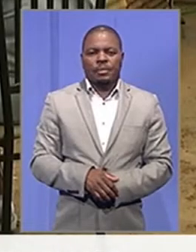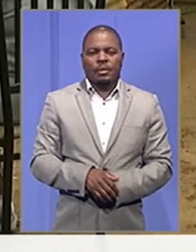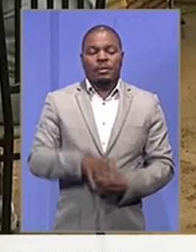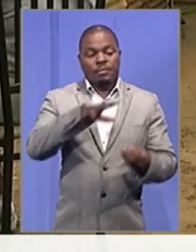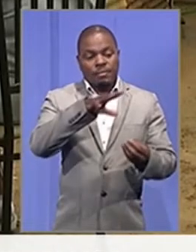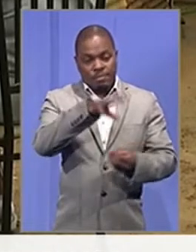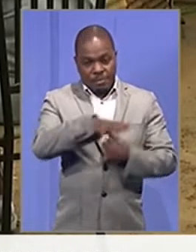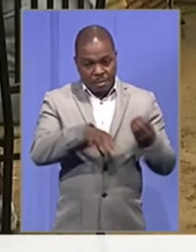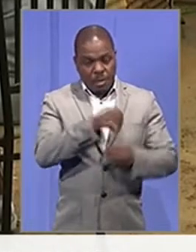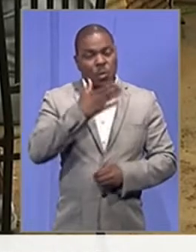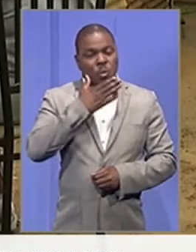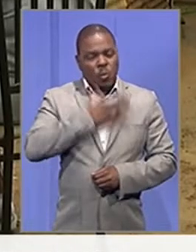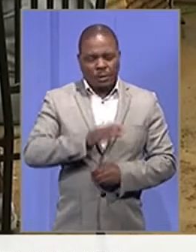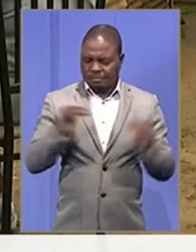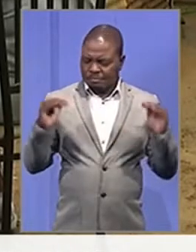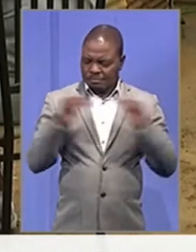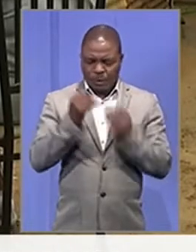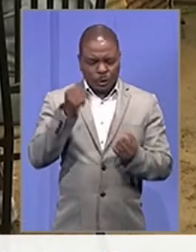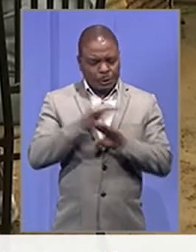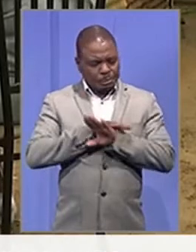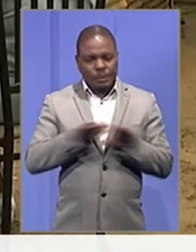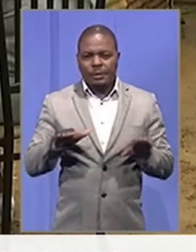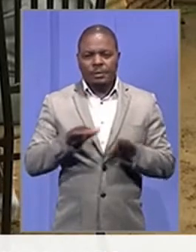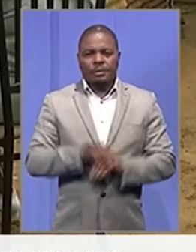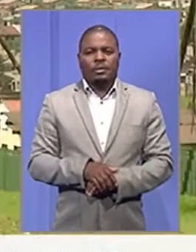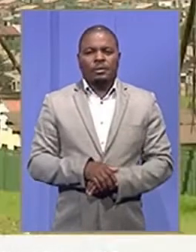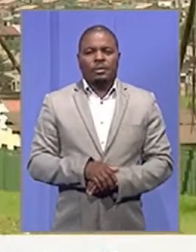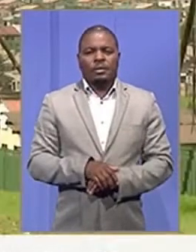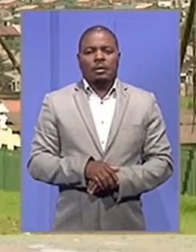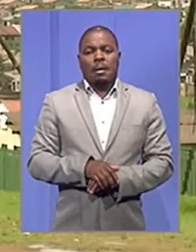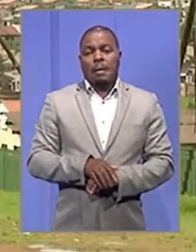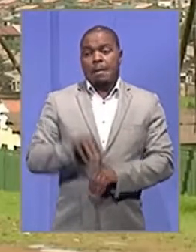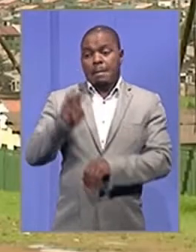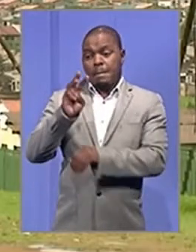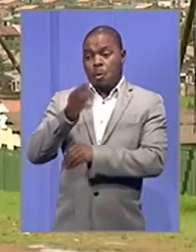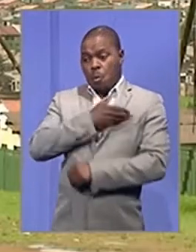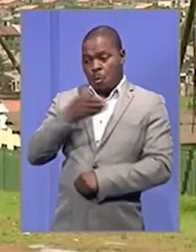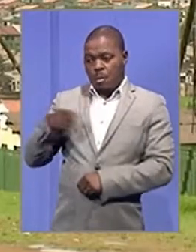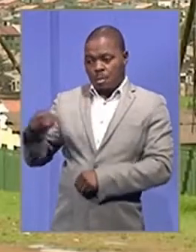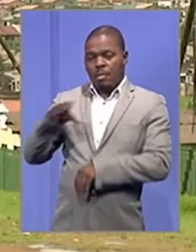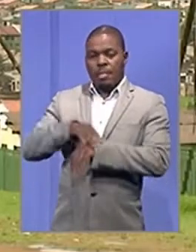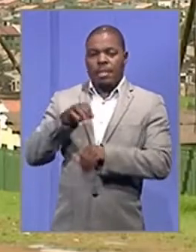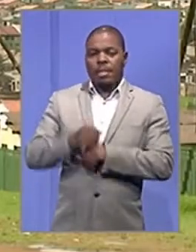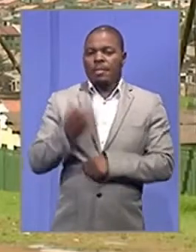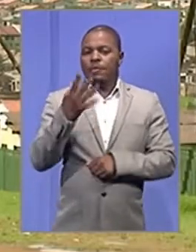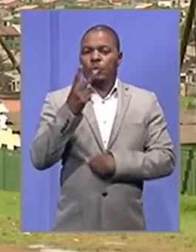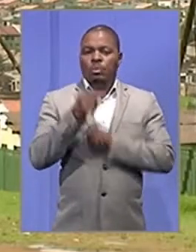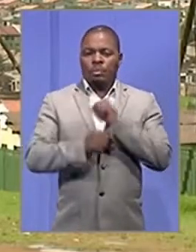Balapa ba nyaka gore toka e phethege. Go sa le bjalo mosadi wa mengwaga e 52 yo e lego mo